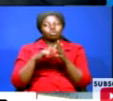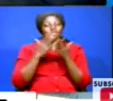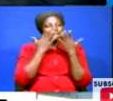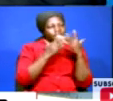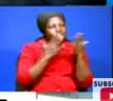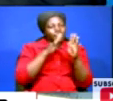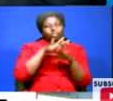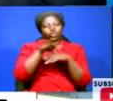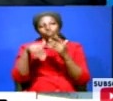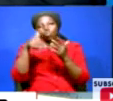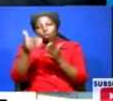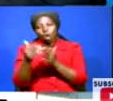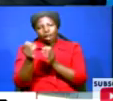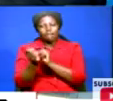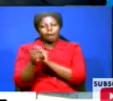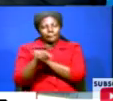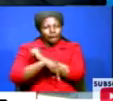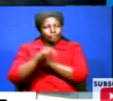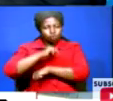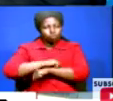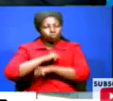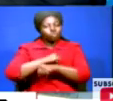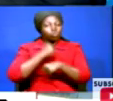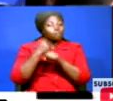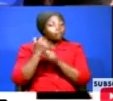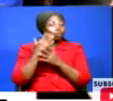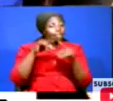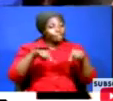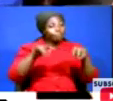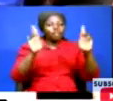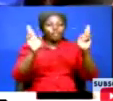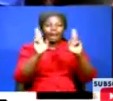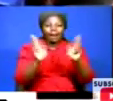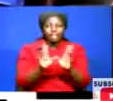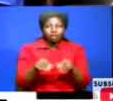ziko tayari kutoa mafunzo ya shule za junior secondary.